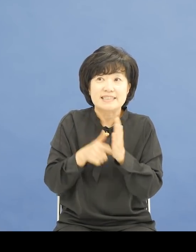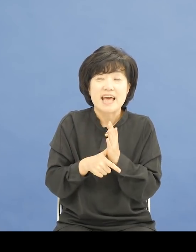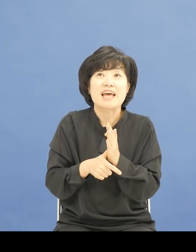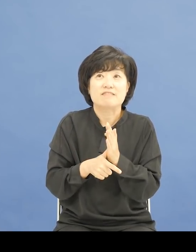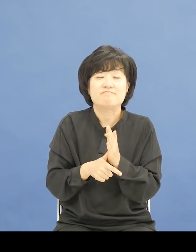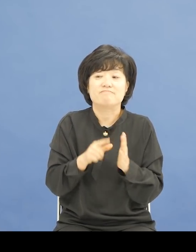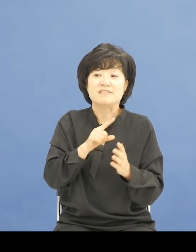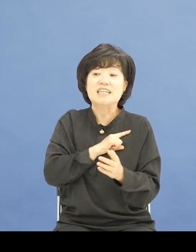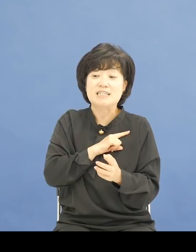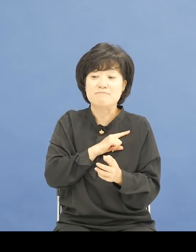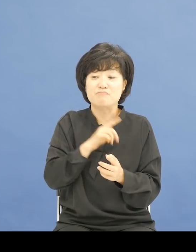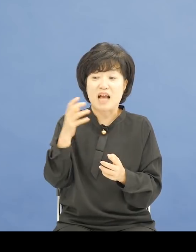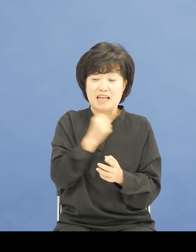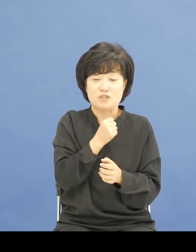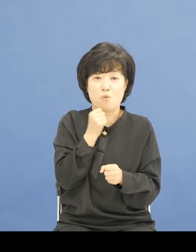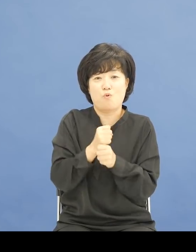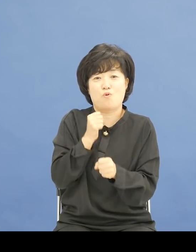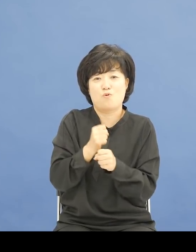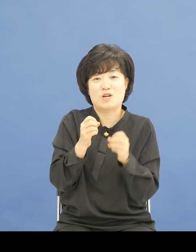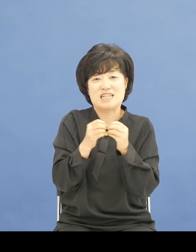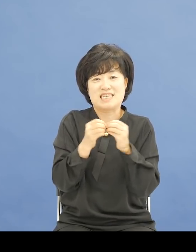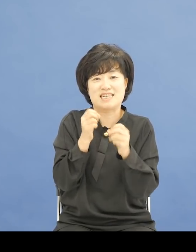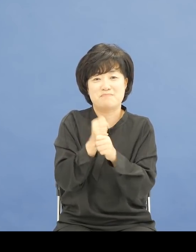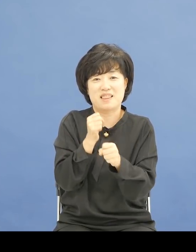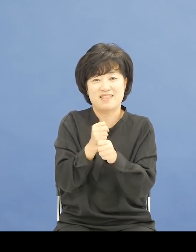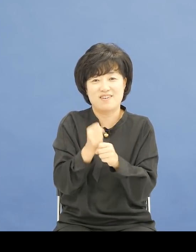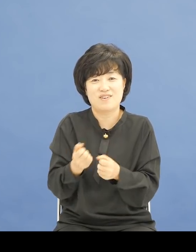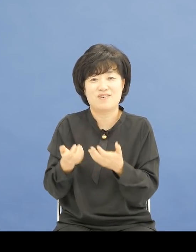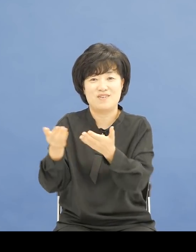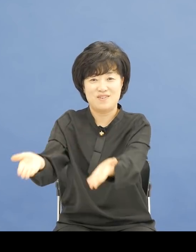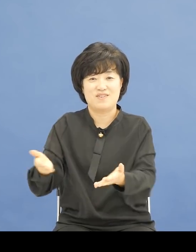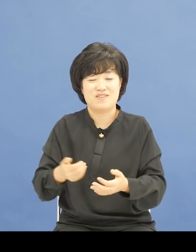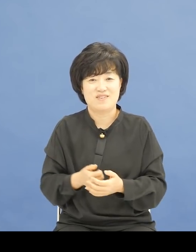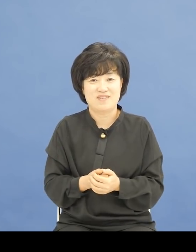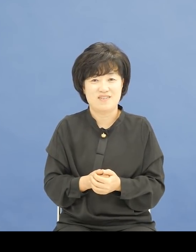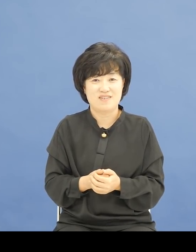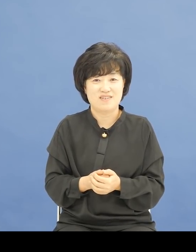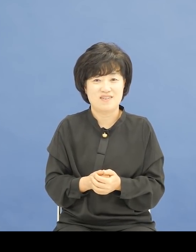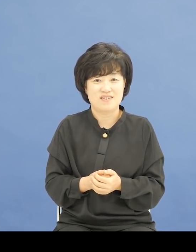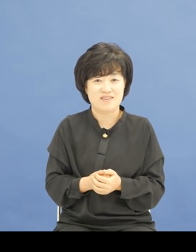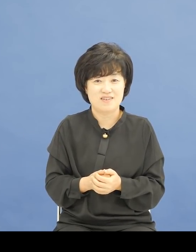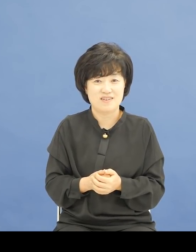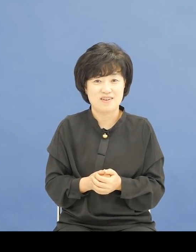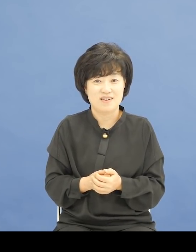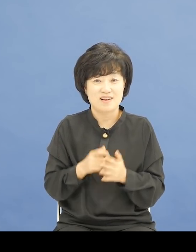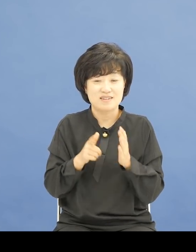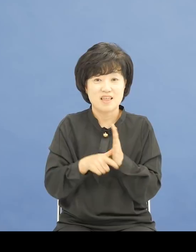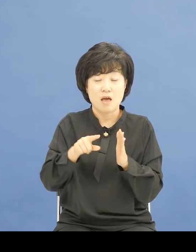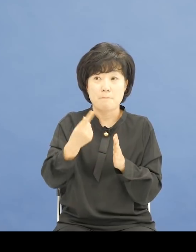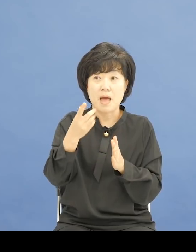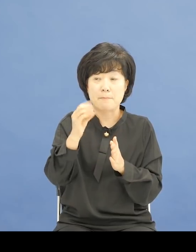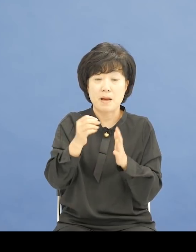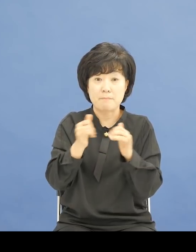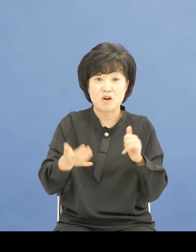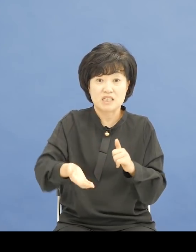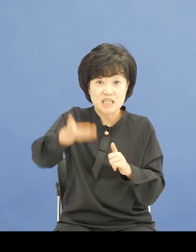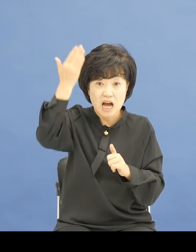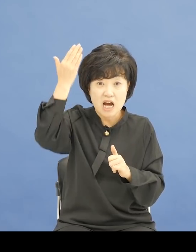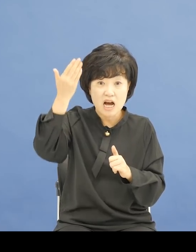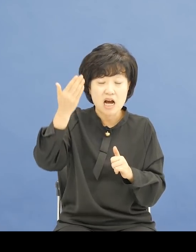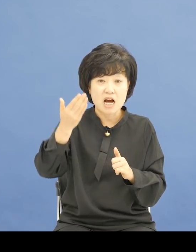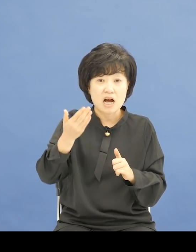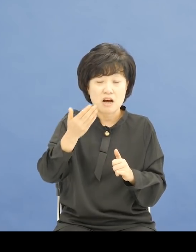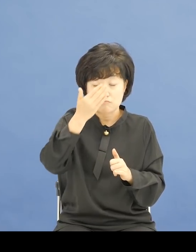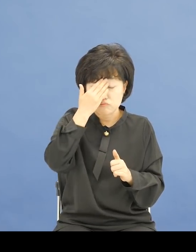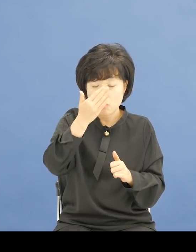이름에다가 글을 적어줘 봤어요. 아. 처음엔 조건 없이 정말 어림잡아 100만 명 이상의 사람들에게 무료로 나누었습니다.